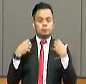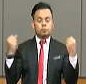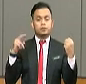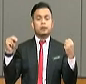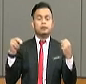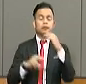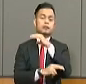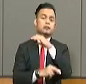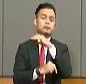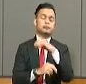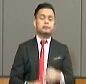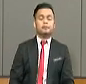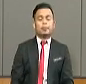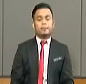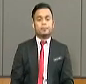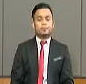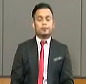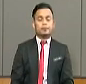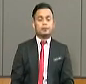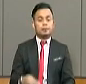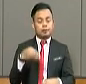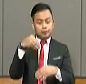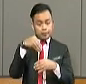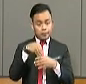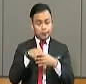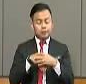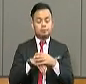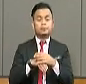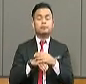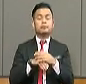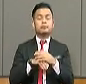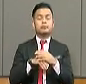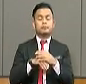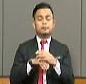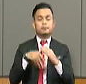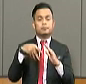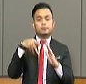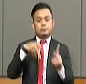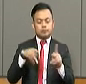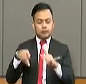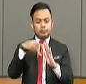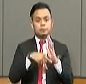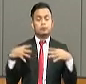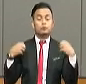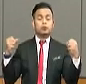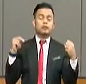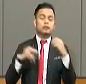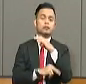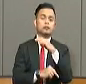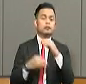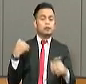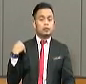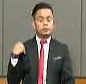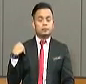negara telah dijelaskan Bilakah sektor-sektor tertentu akan dibuka dalam ke ini